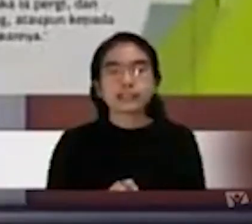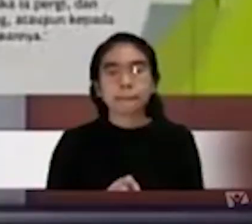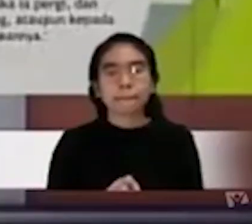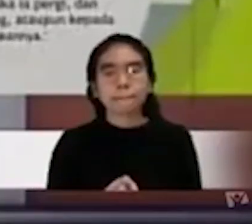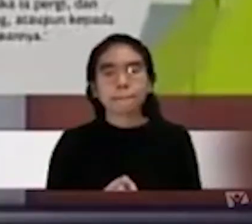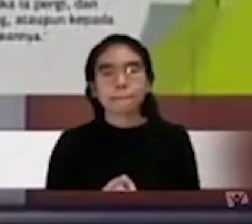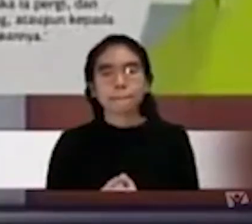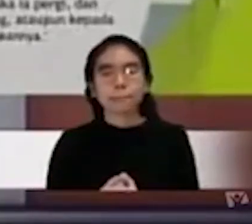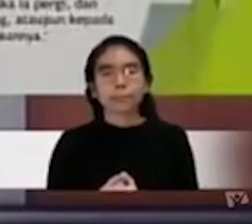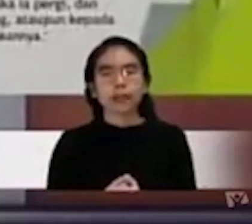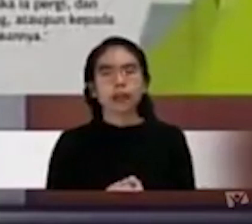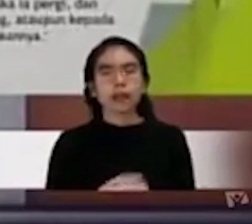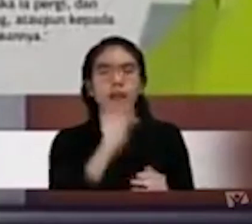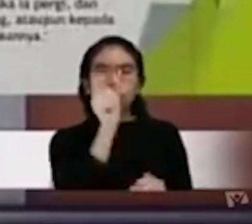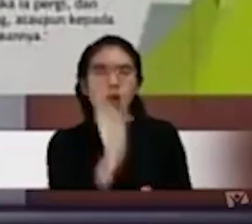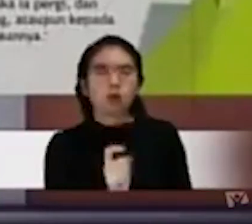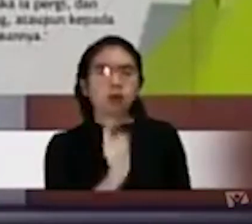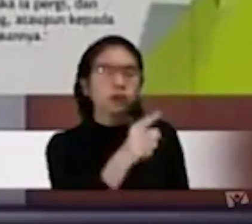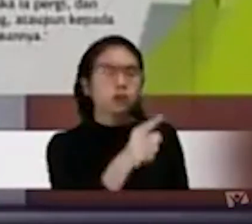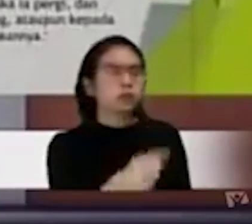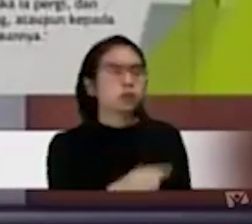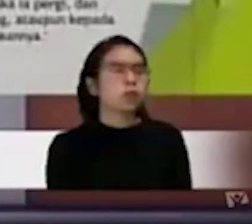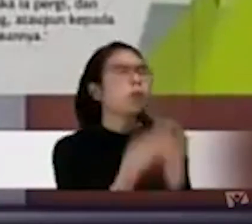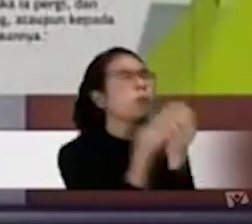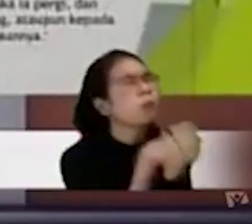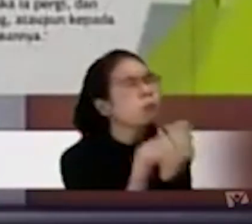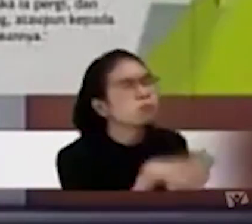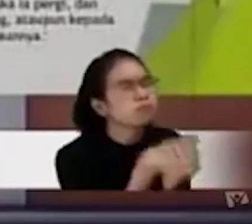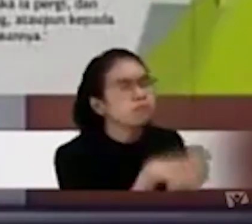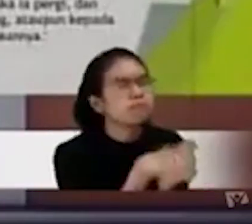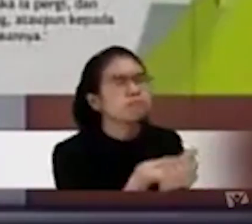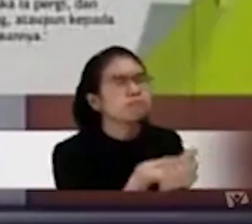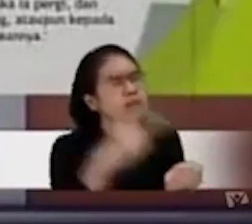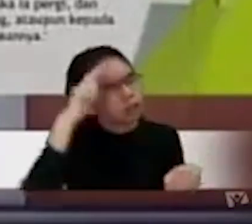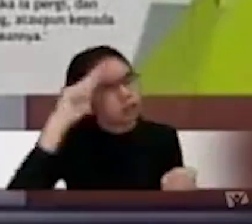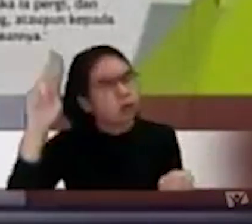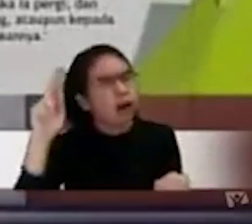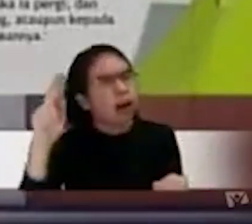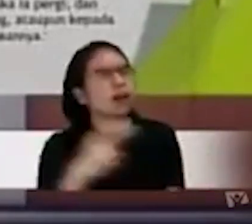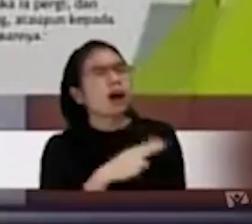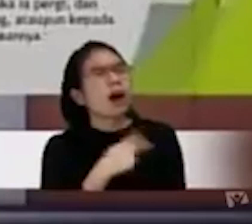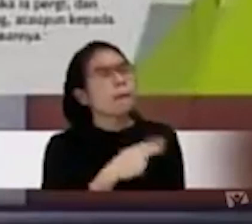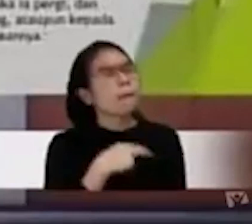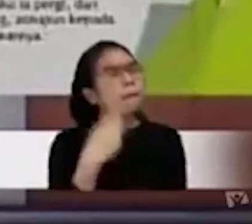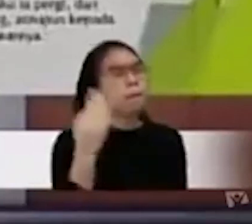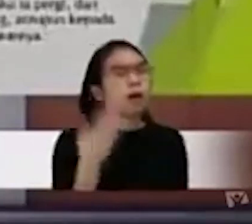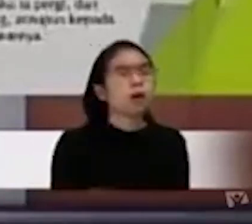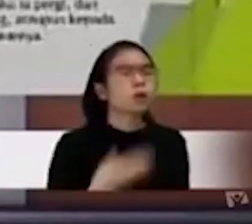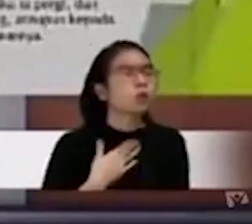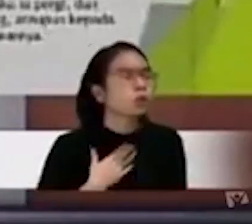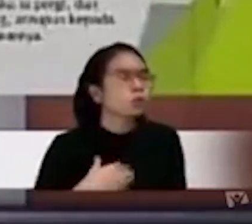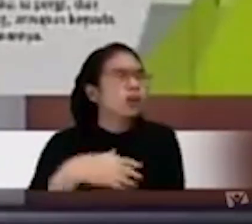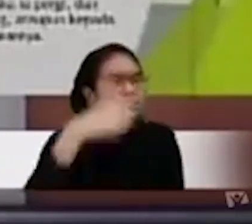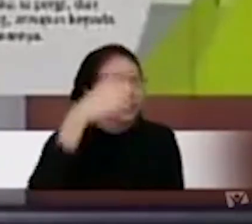Tuan, hambaku terbaring di rumah karena sakit. Dia sakit lumpuh, ia akan menderita. Yesus